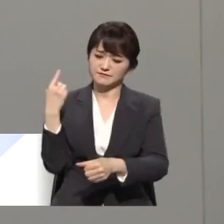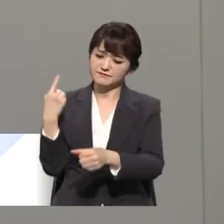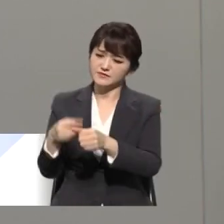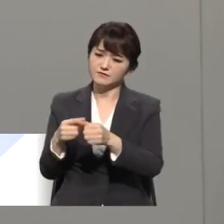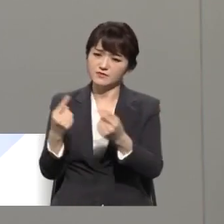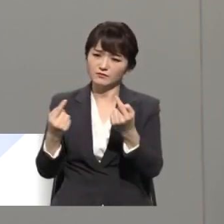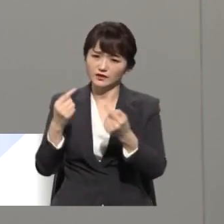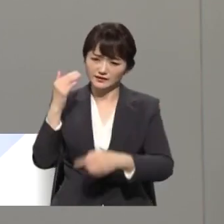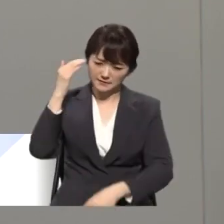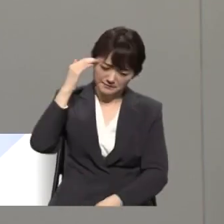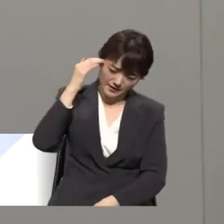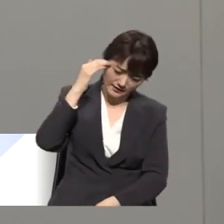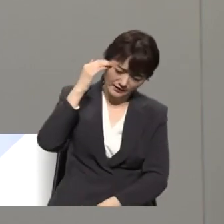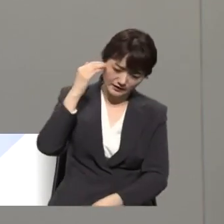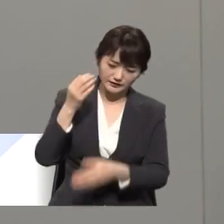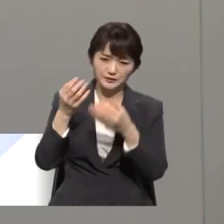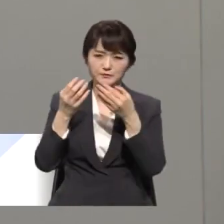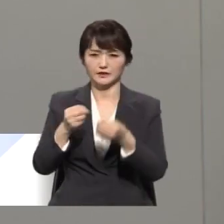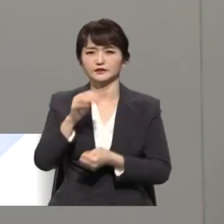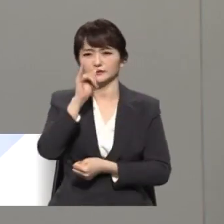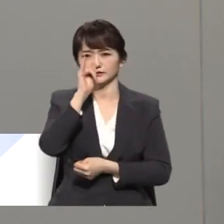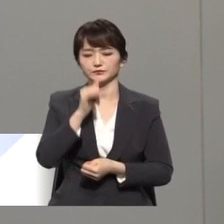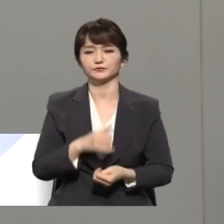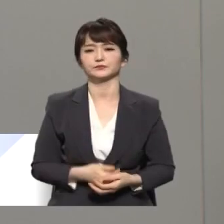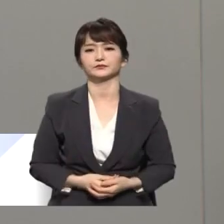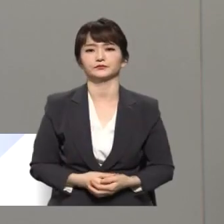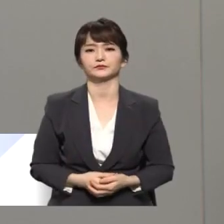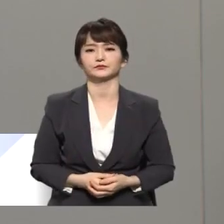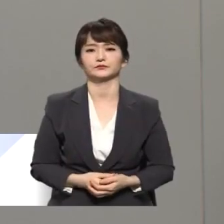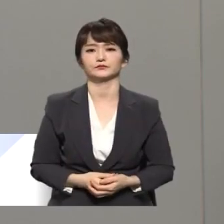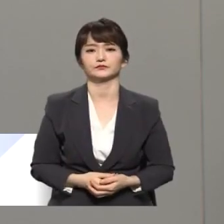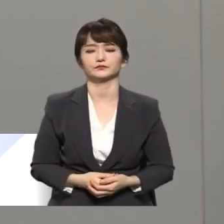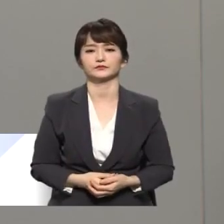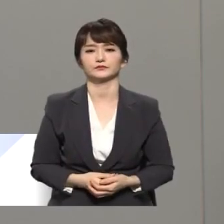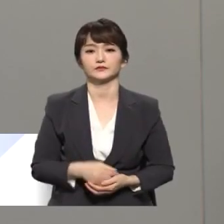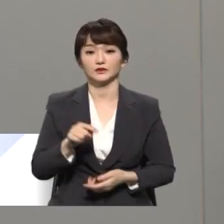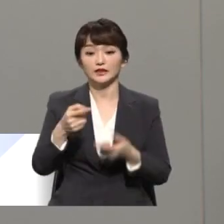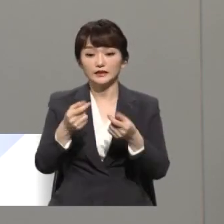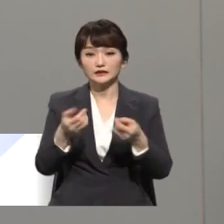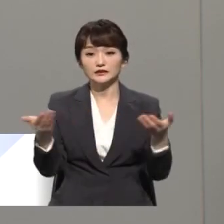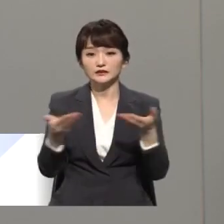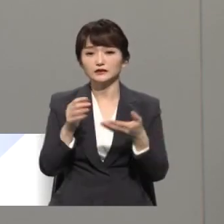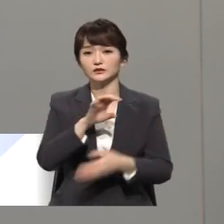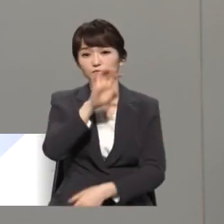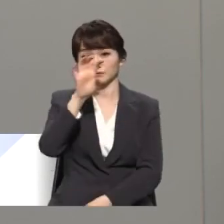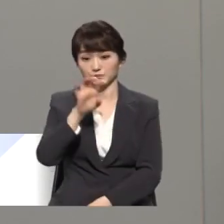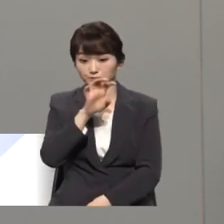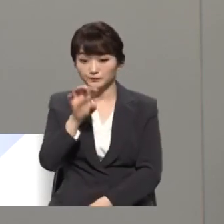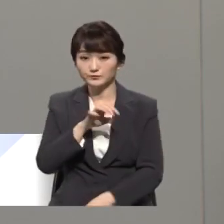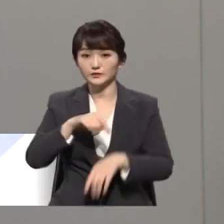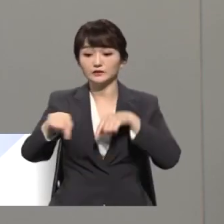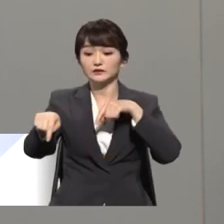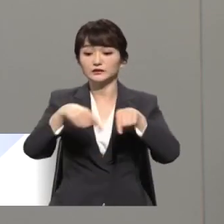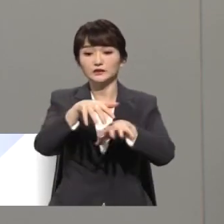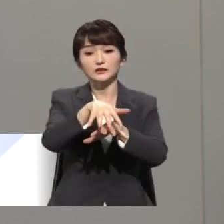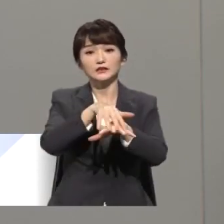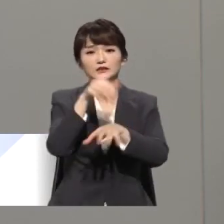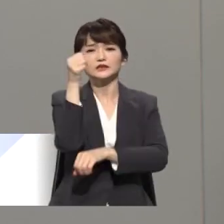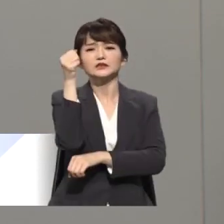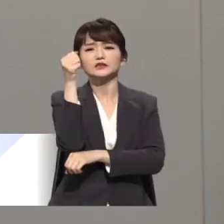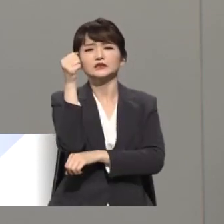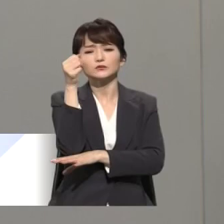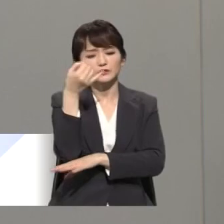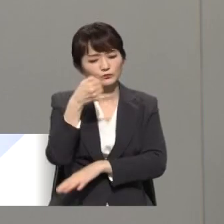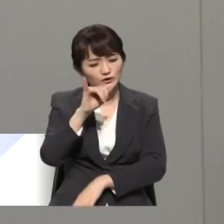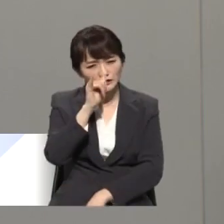발목을 잡는 경우 로비폰 받았습니까 4번 1인 이런 일이 반복된다면 정치 구조의 근본적인 결함이